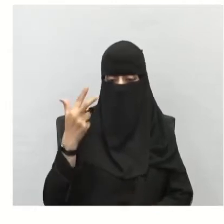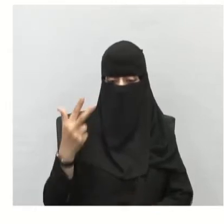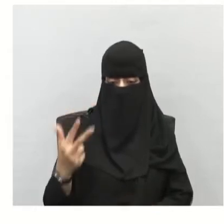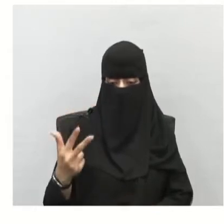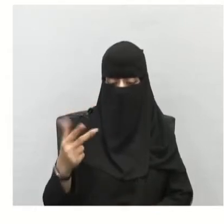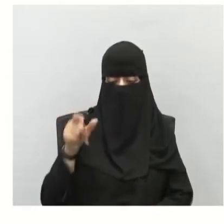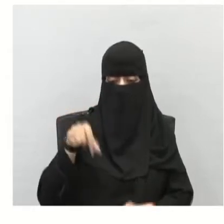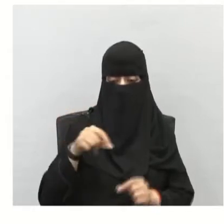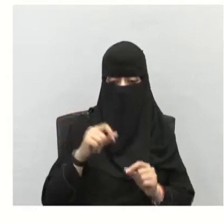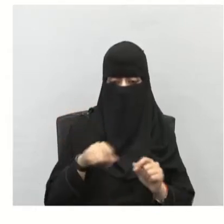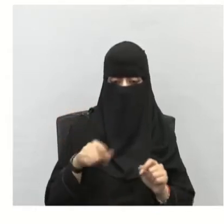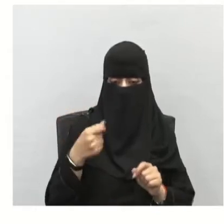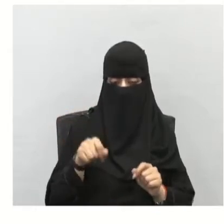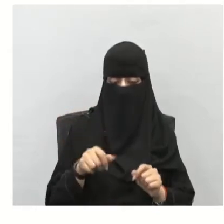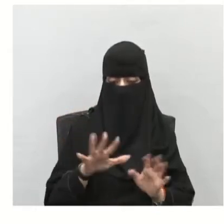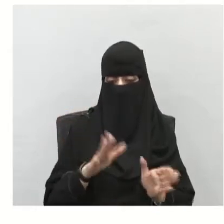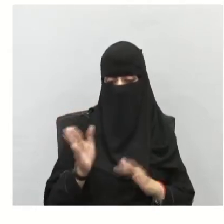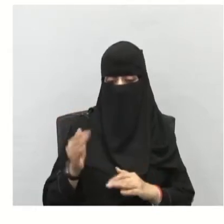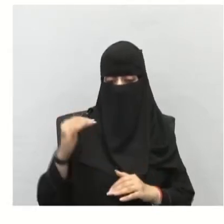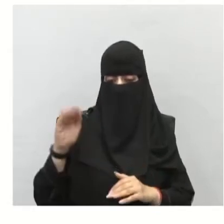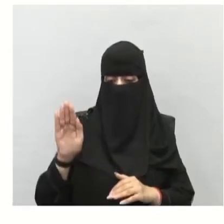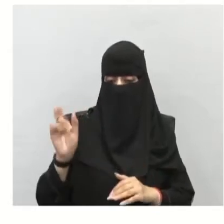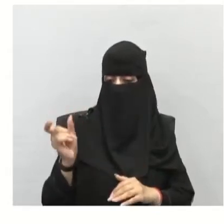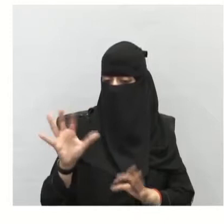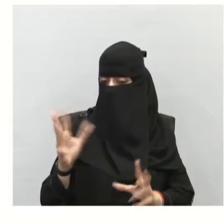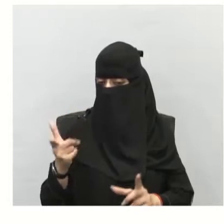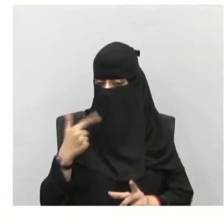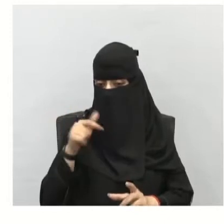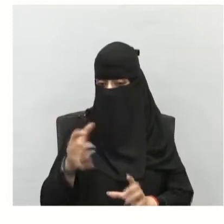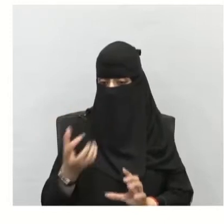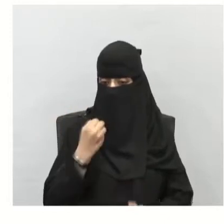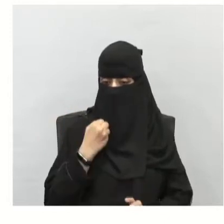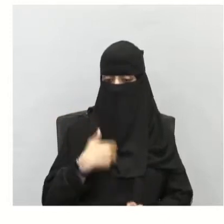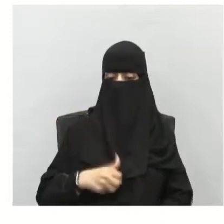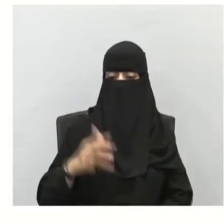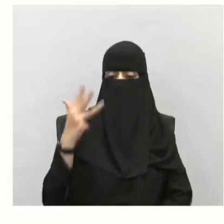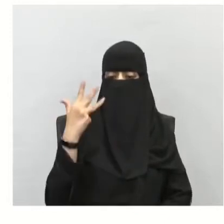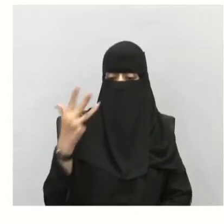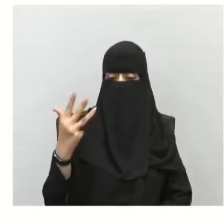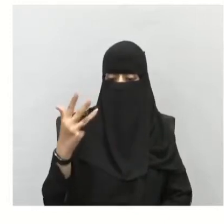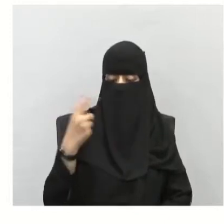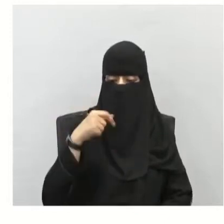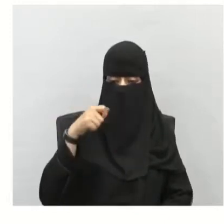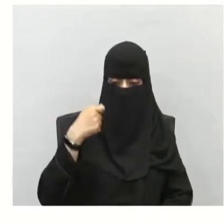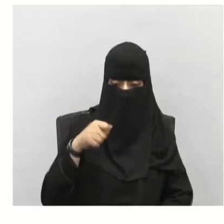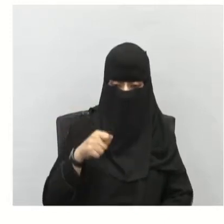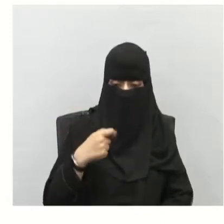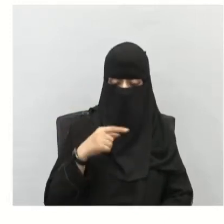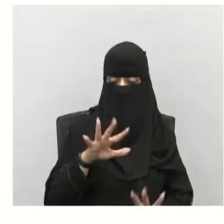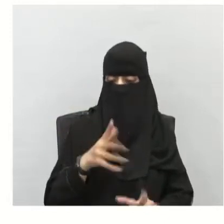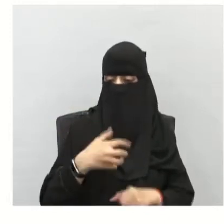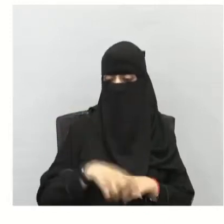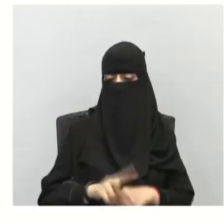10. حسن يمتلك 9 أوراق نقدية من فئة 10. لاحظوا معي